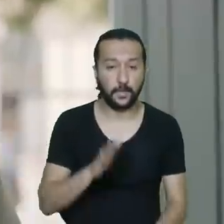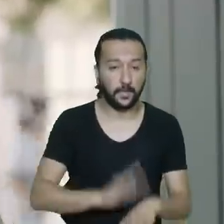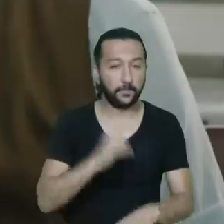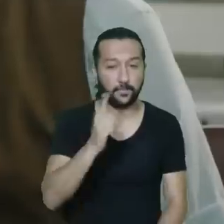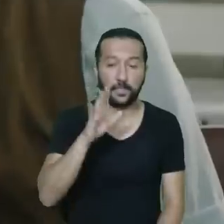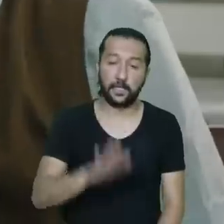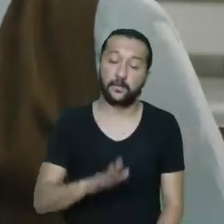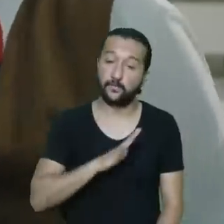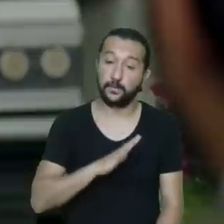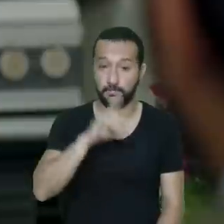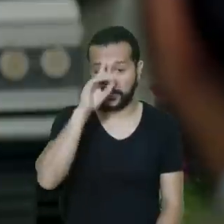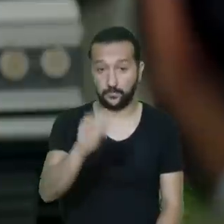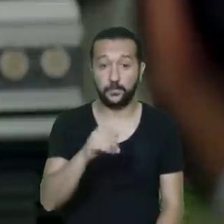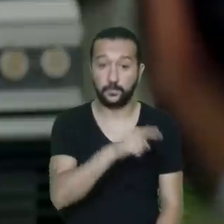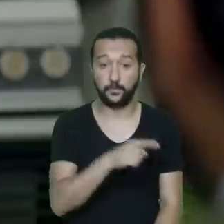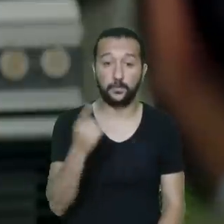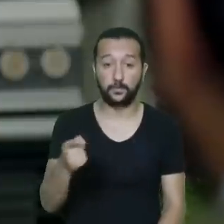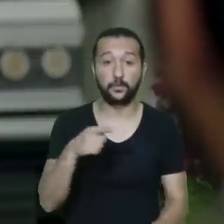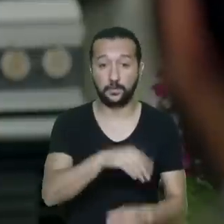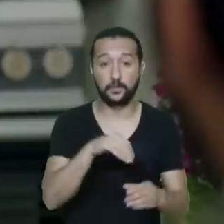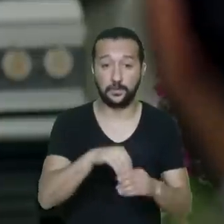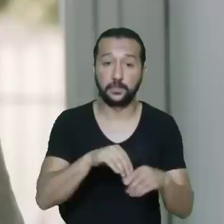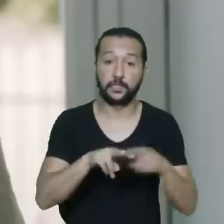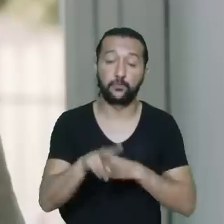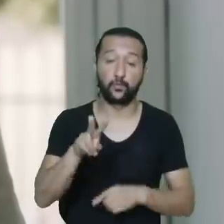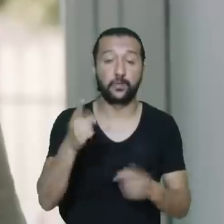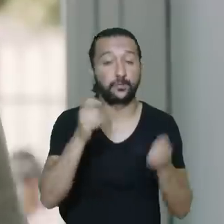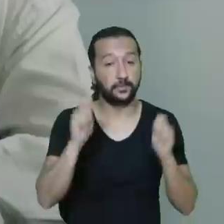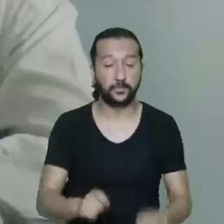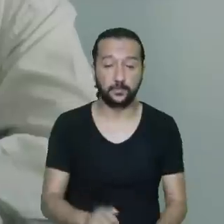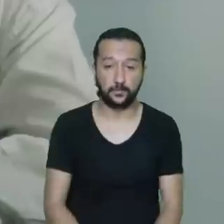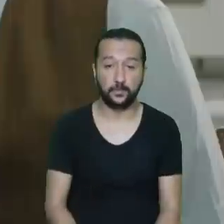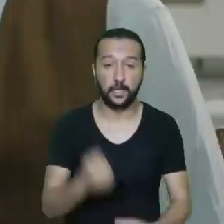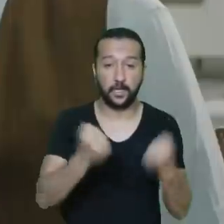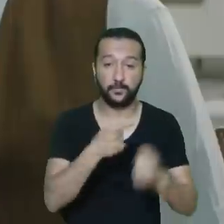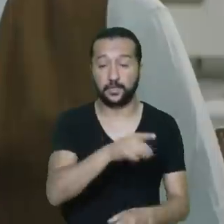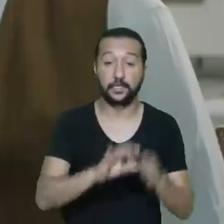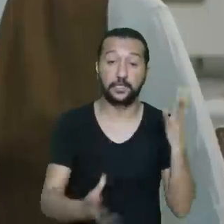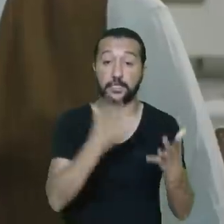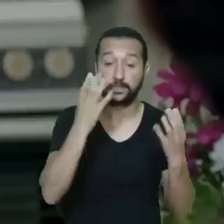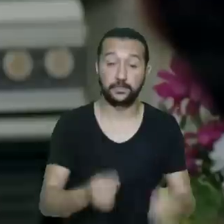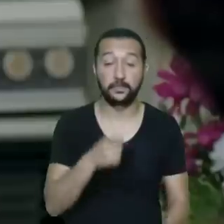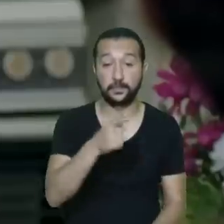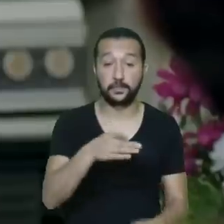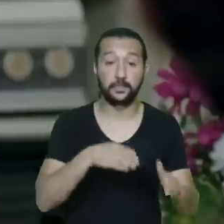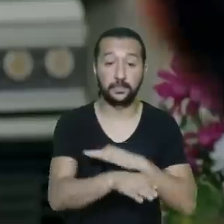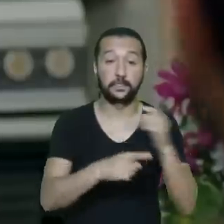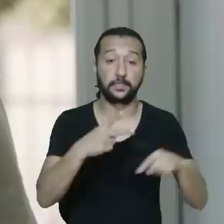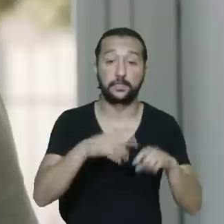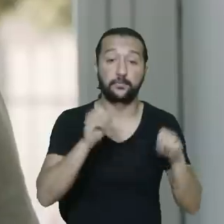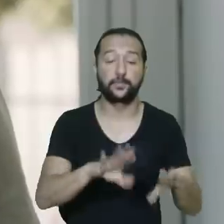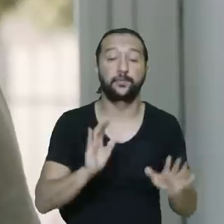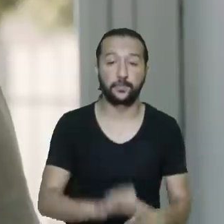yapacak tek şey kalıyor Sadıç'la. Bağırının yampiri yumpiri hareketini yapacağız. Arabayı yakacağız. Geride hiç biz